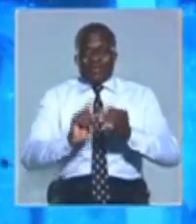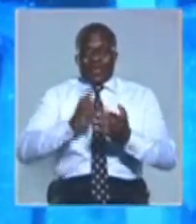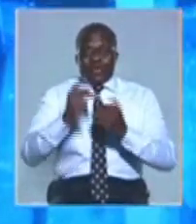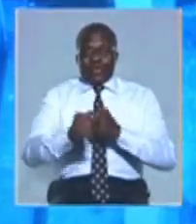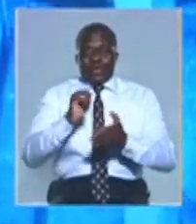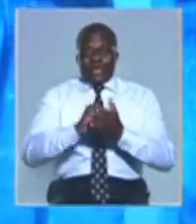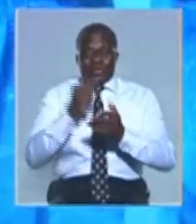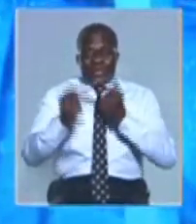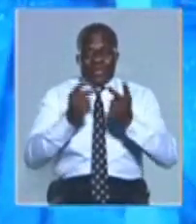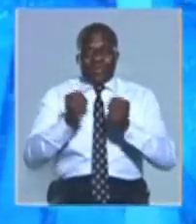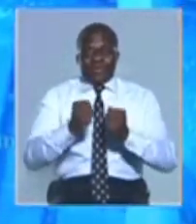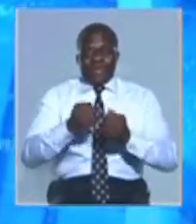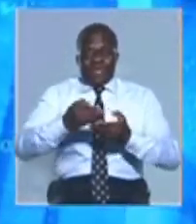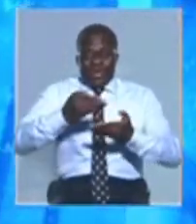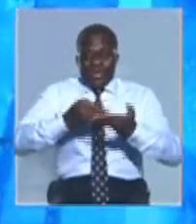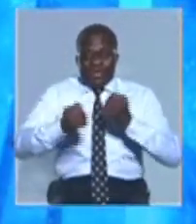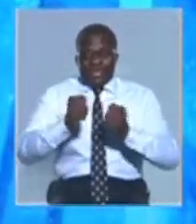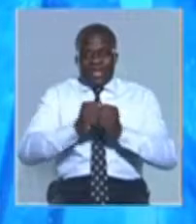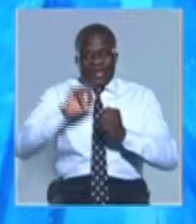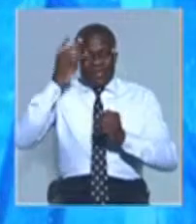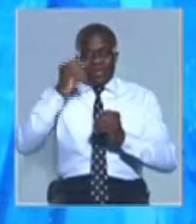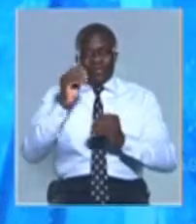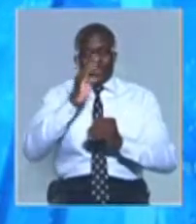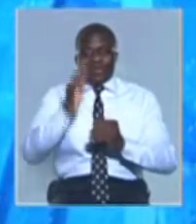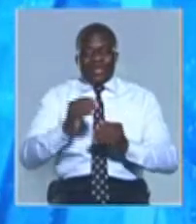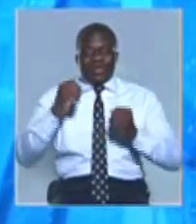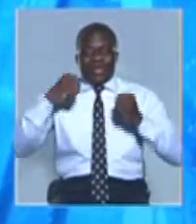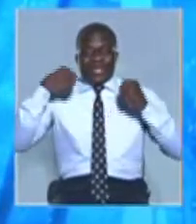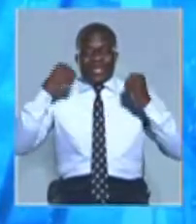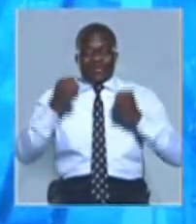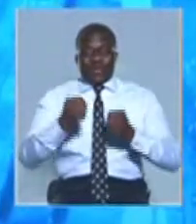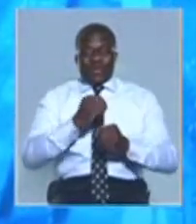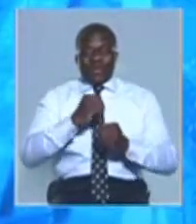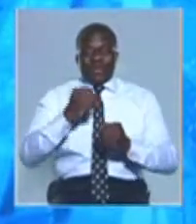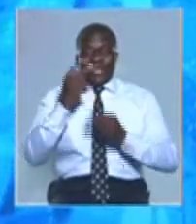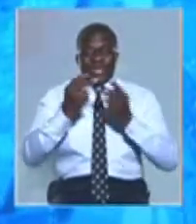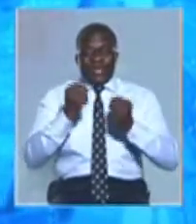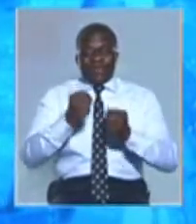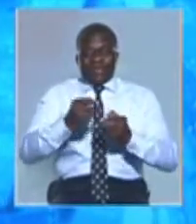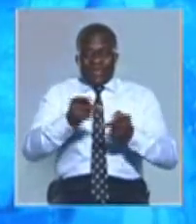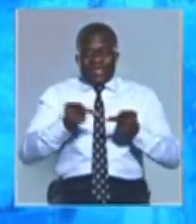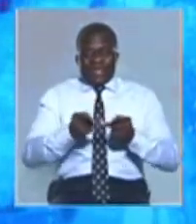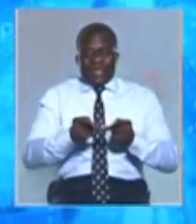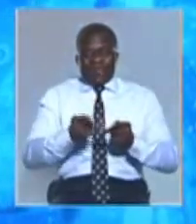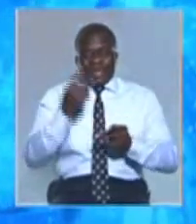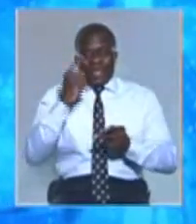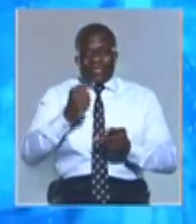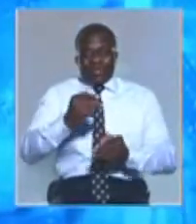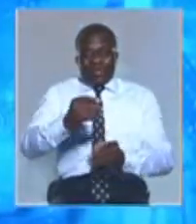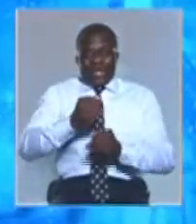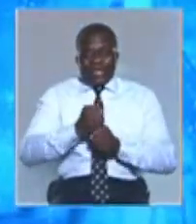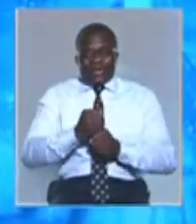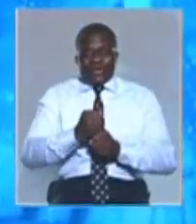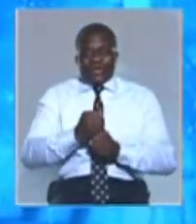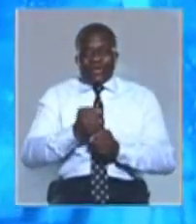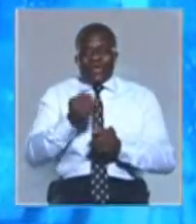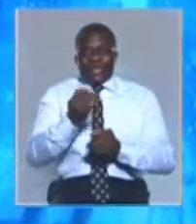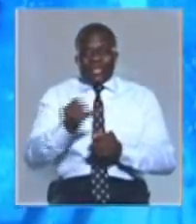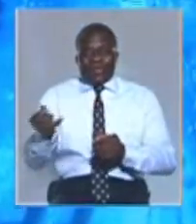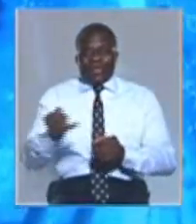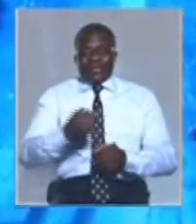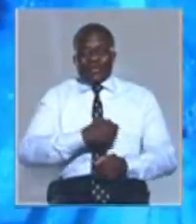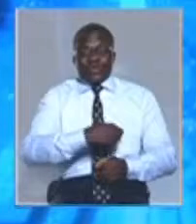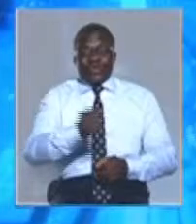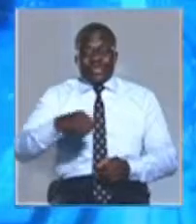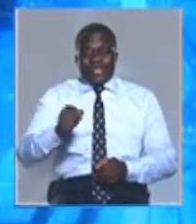de cette visite, un entretien avec le ministre béninois des Sports et la visite des sites destinés à accueillir des infrastructures